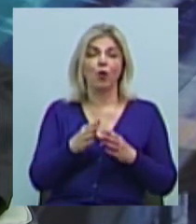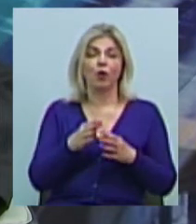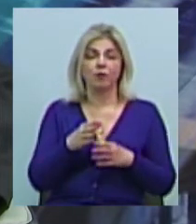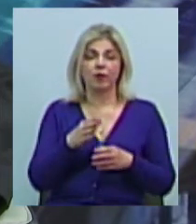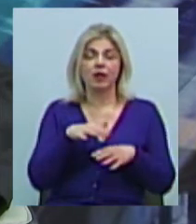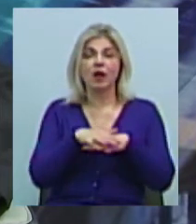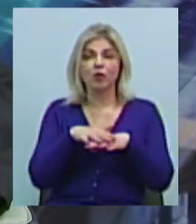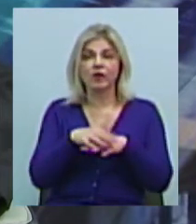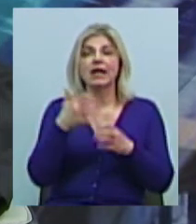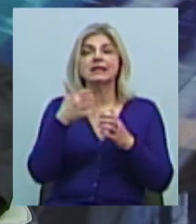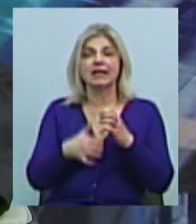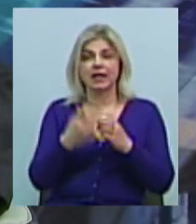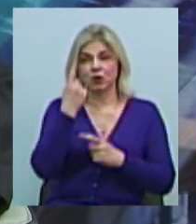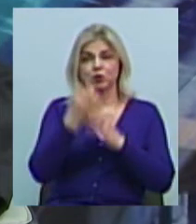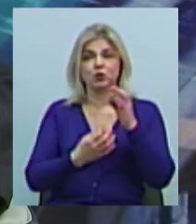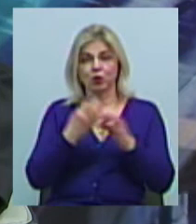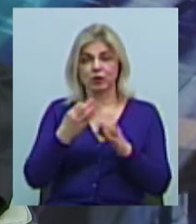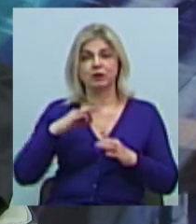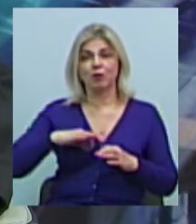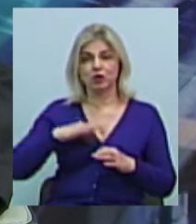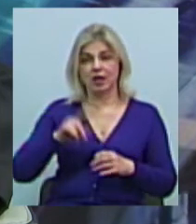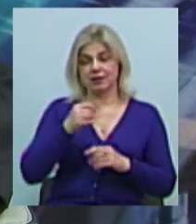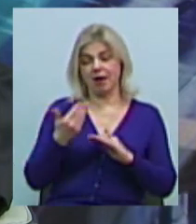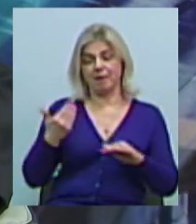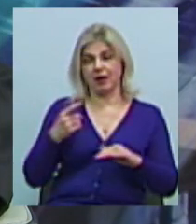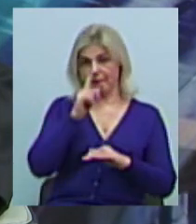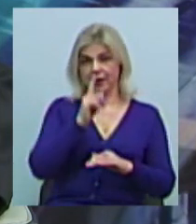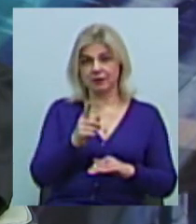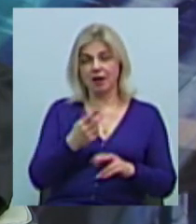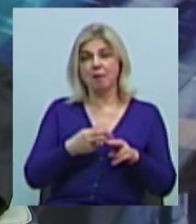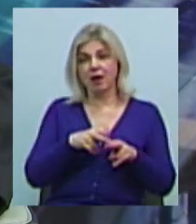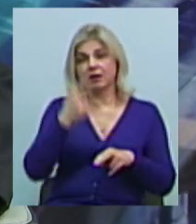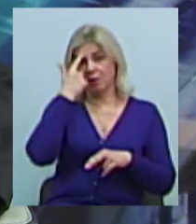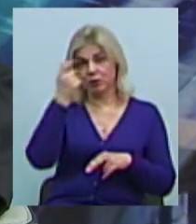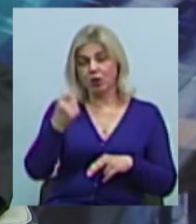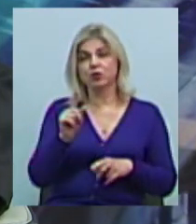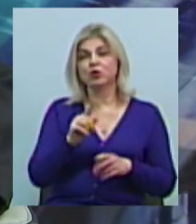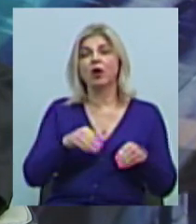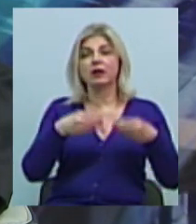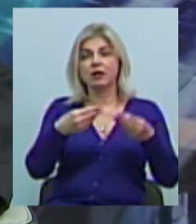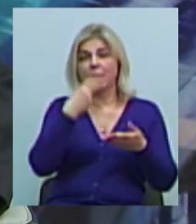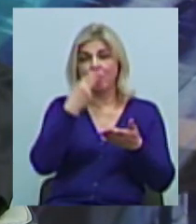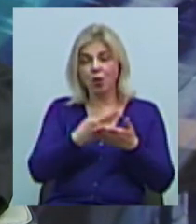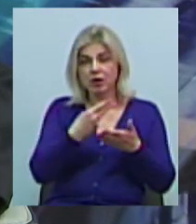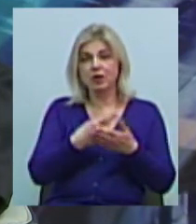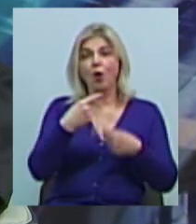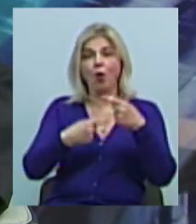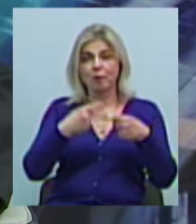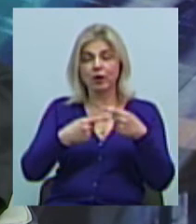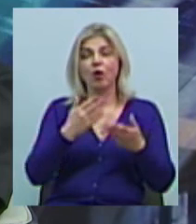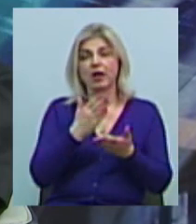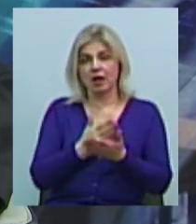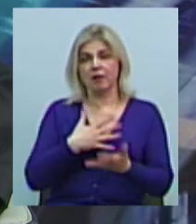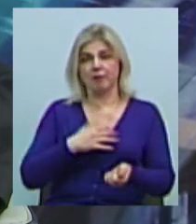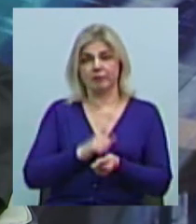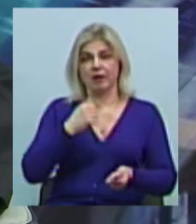донараховується середньодобове споживання за попередній місяць. Тому наголошую, що надання показів про обліку, воно є